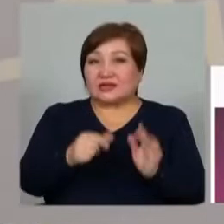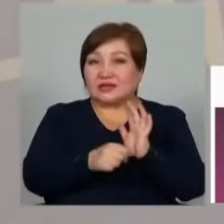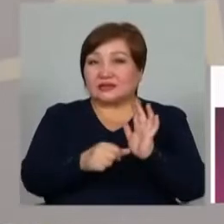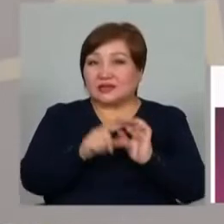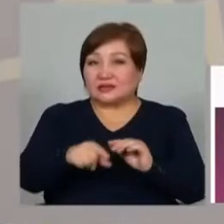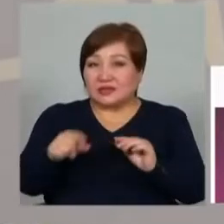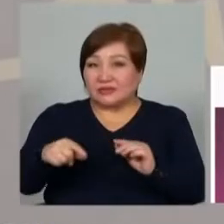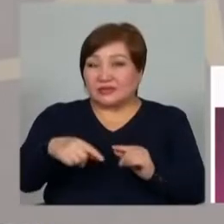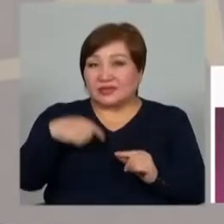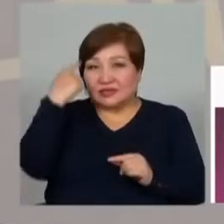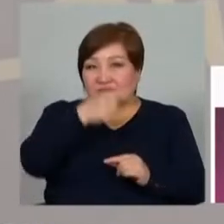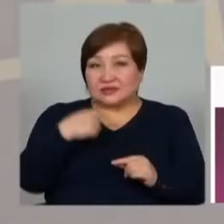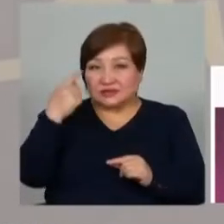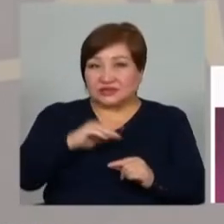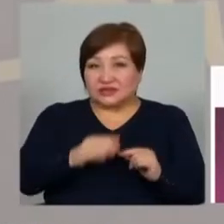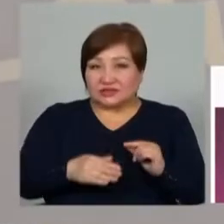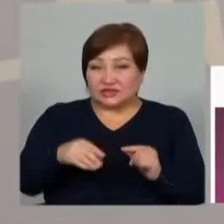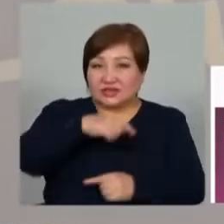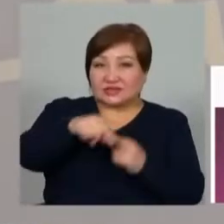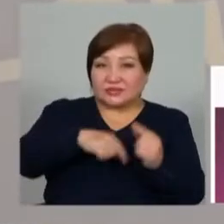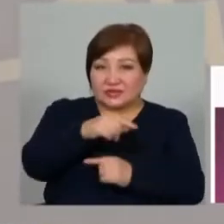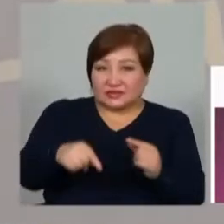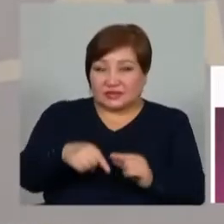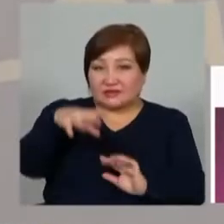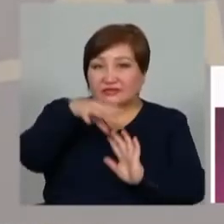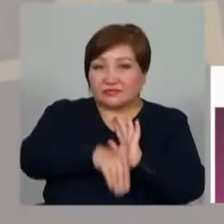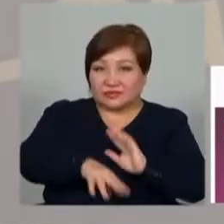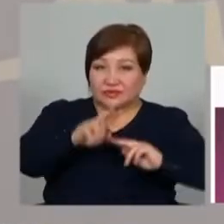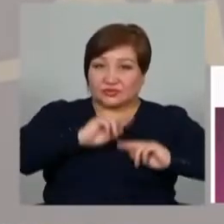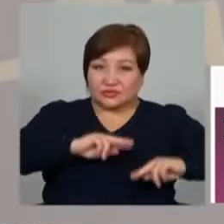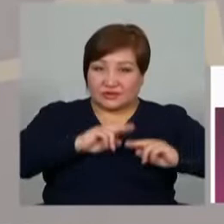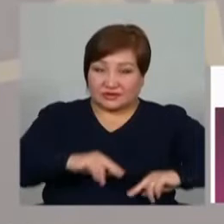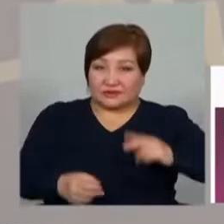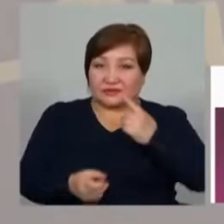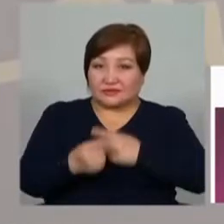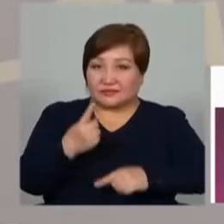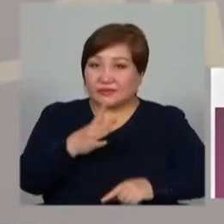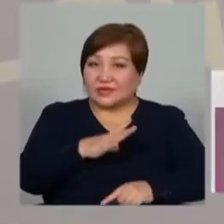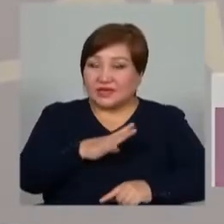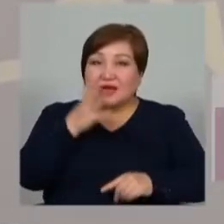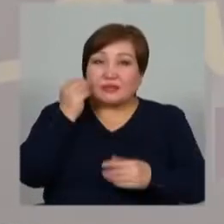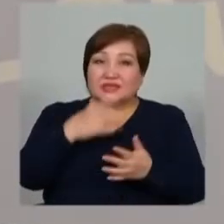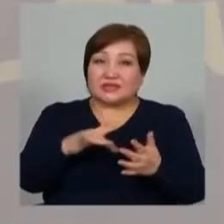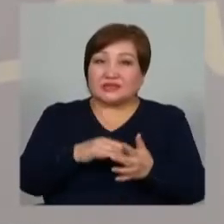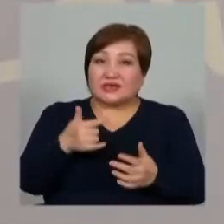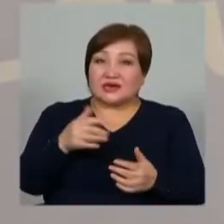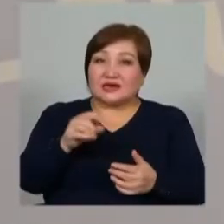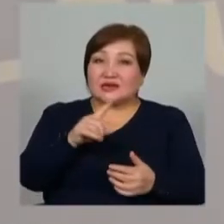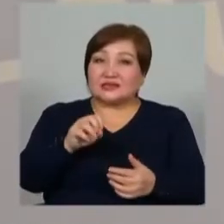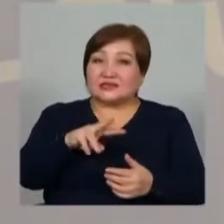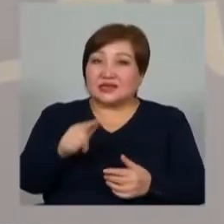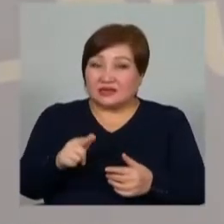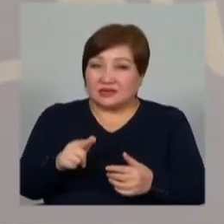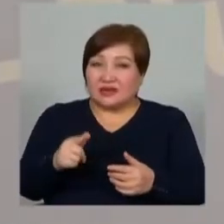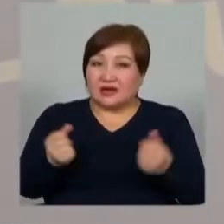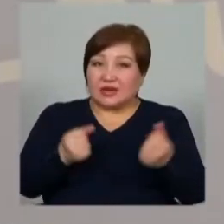жеке кәсіпкердің қарамағында жұмыс істеген адамдар екен. Олар Алматы қаласында газель маркілі автокөліктермен азық